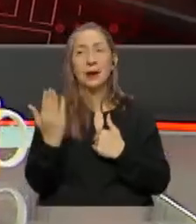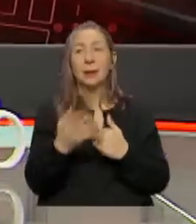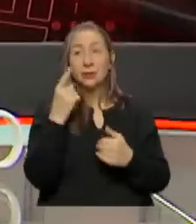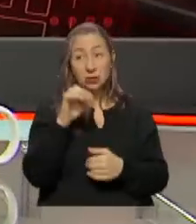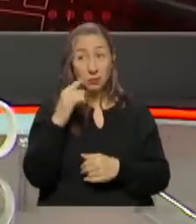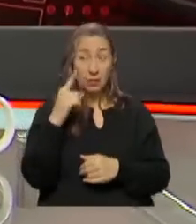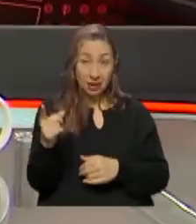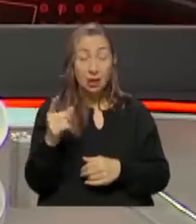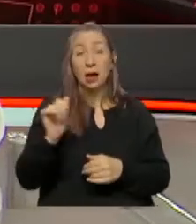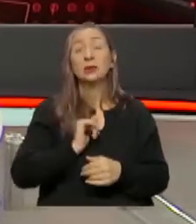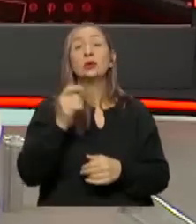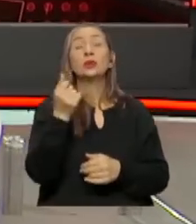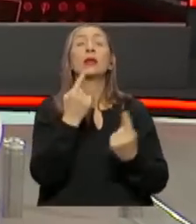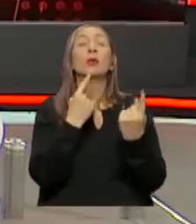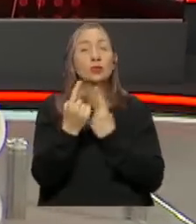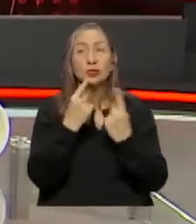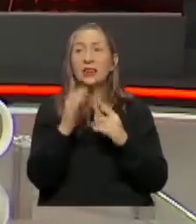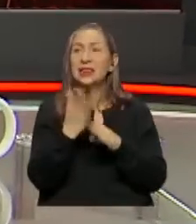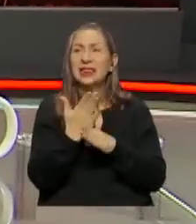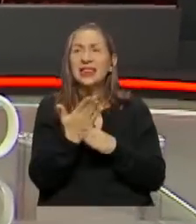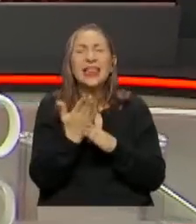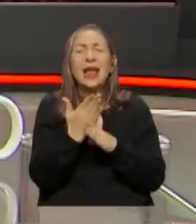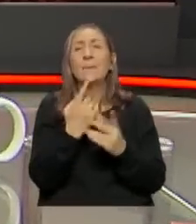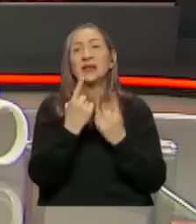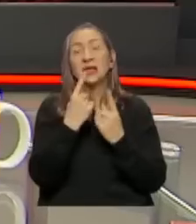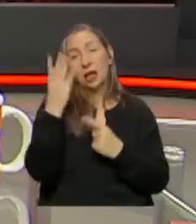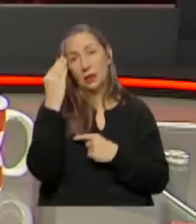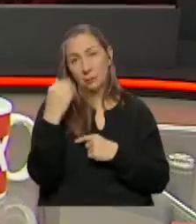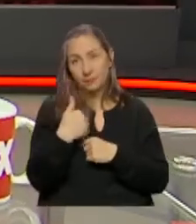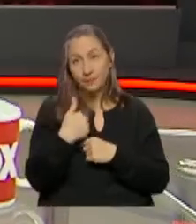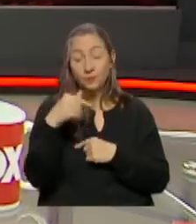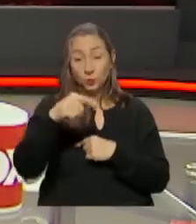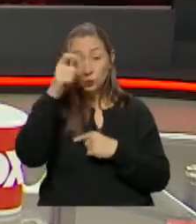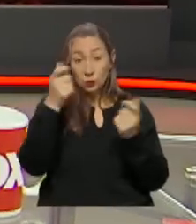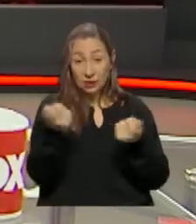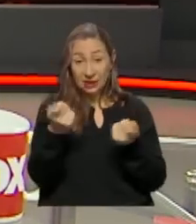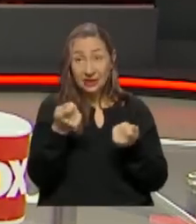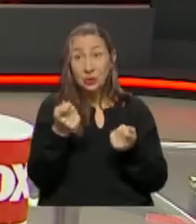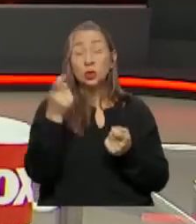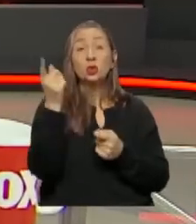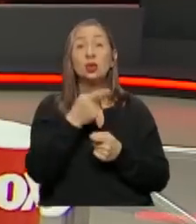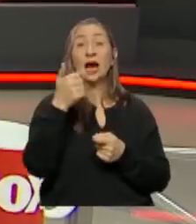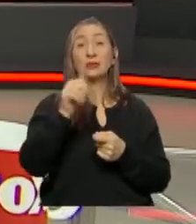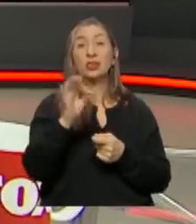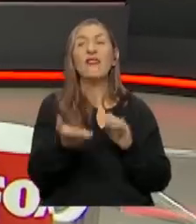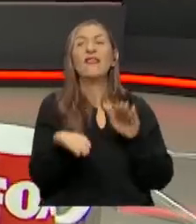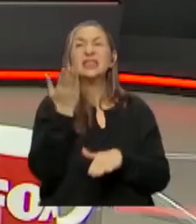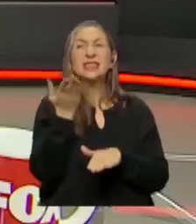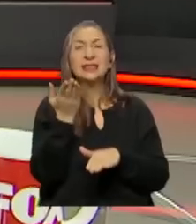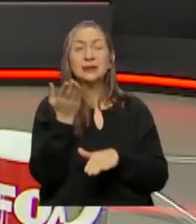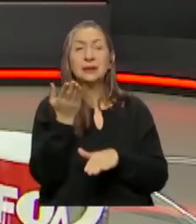bakın. Asgari ücretten bahsederken neden bahsettiğimizi anlayalım. Bu ülkede çalışanların %60'tan